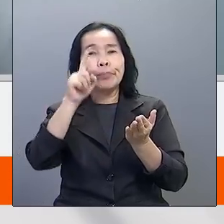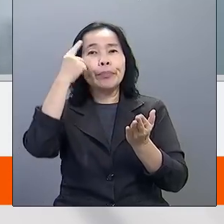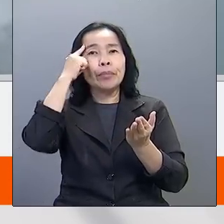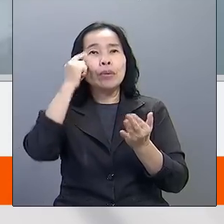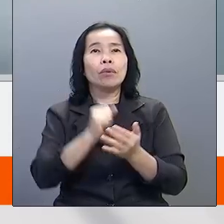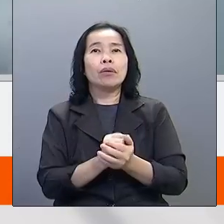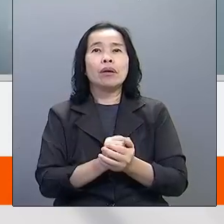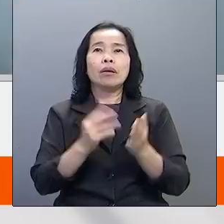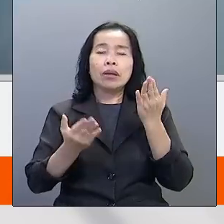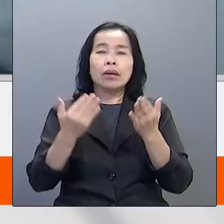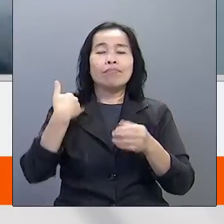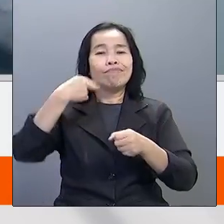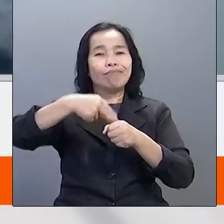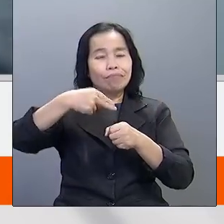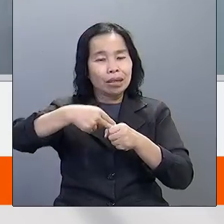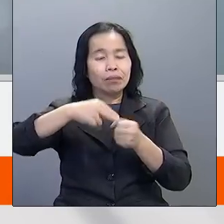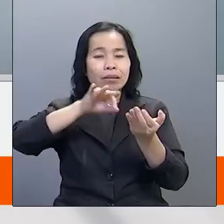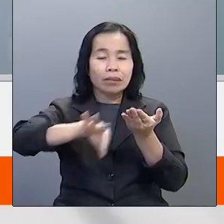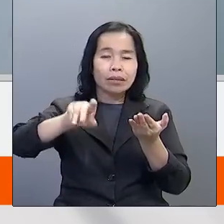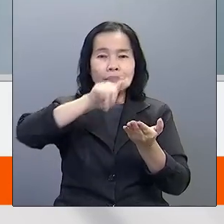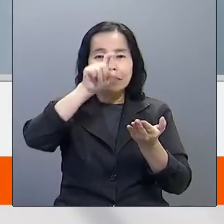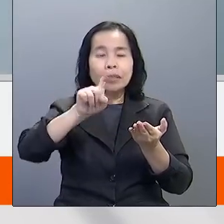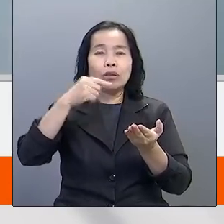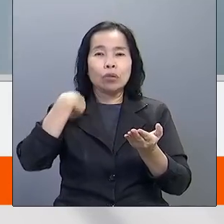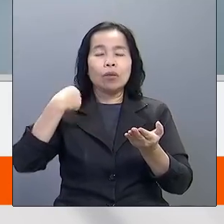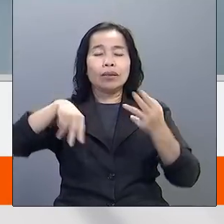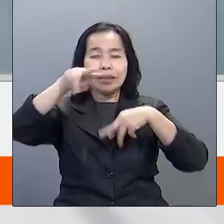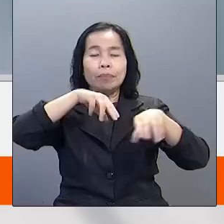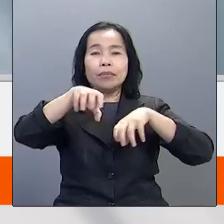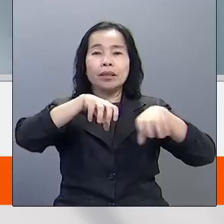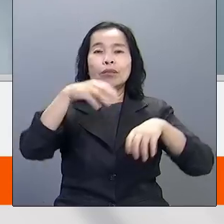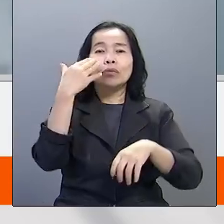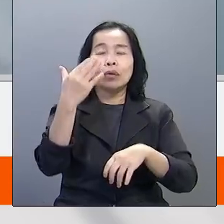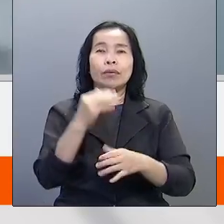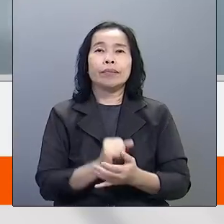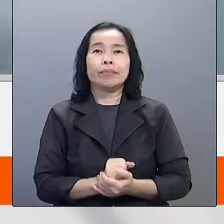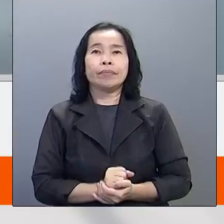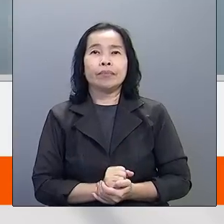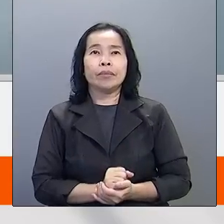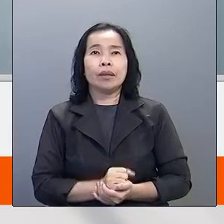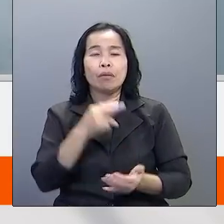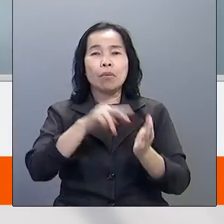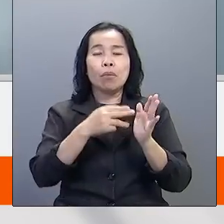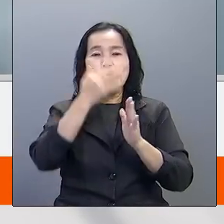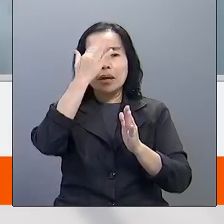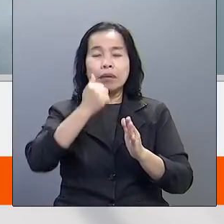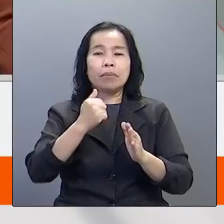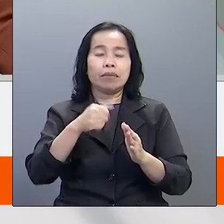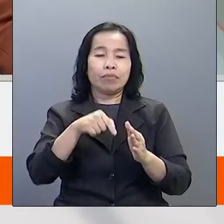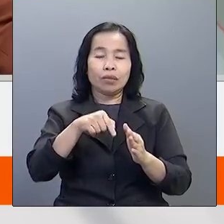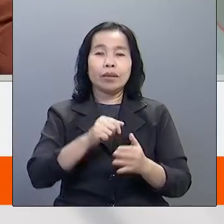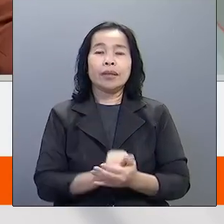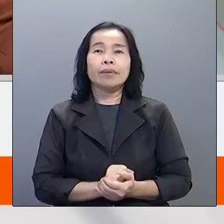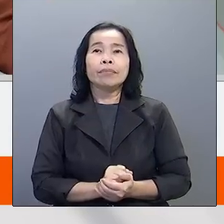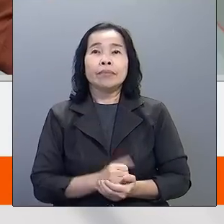มลพิษในเวลาต่อมานะครับเพราะนั้นจะรีบดำเนินการรีบแก้ไขในการนำกู้เรืออย่างรวดเร็ว ครับตอนนี้มี